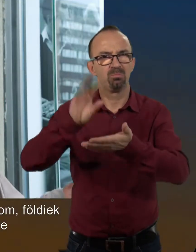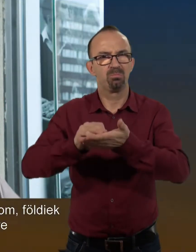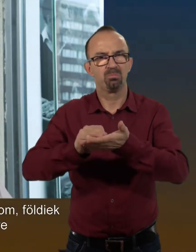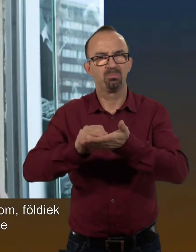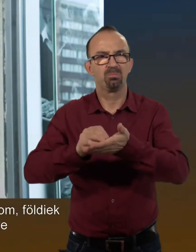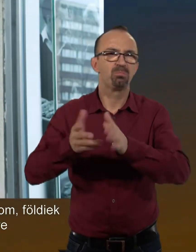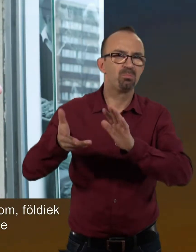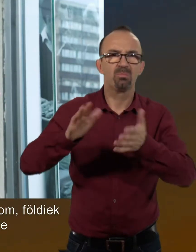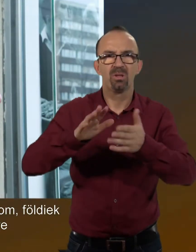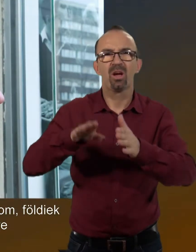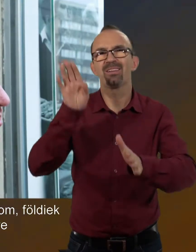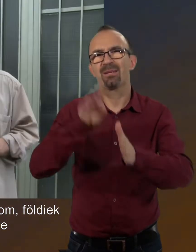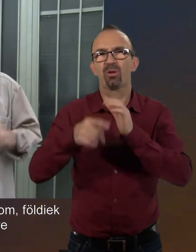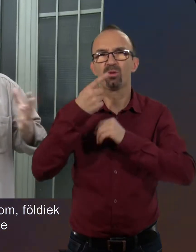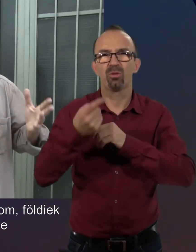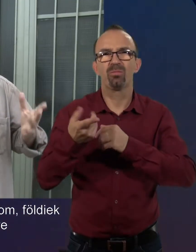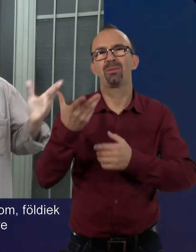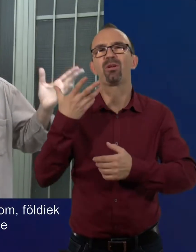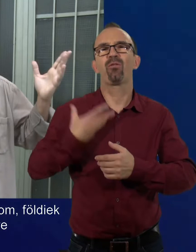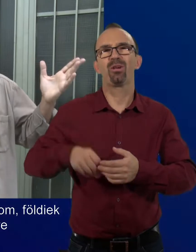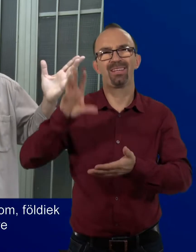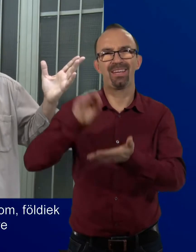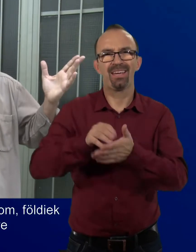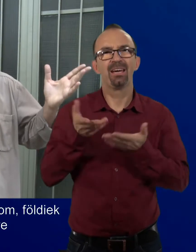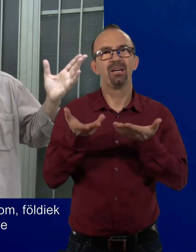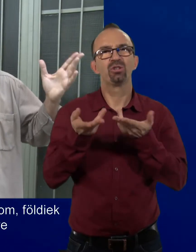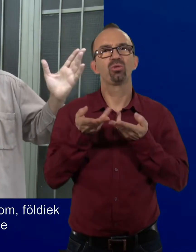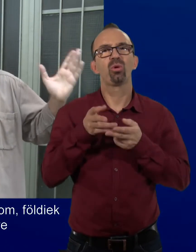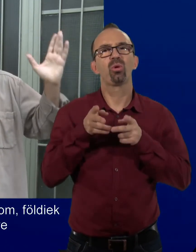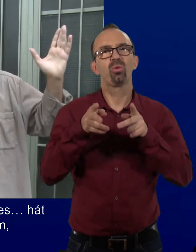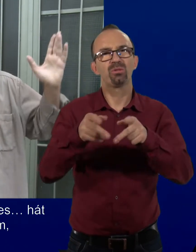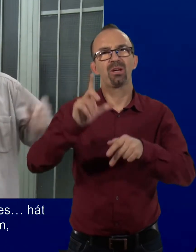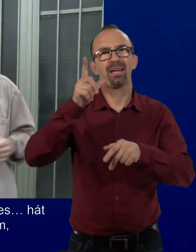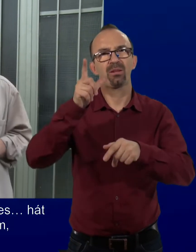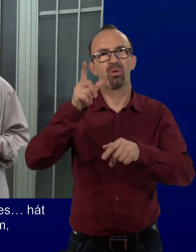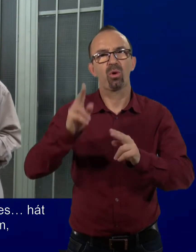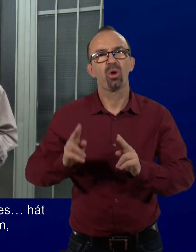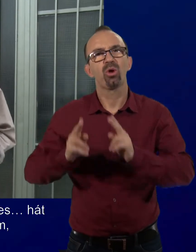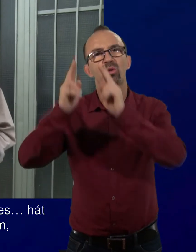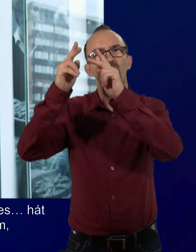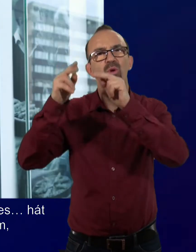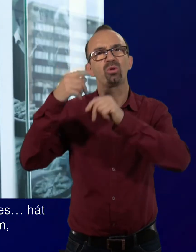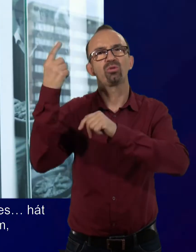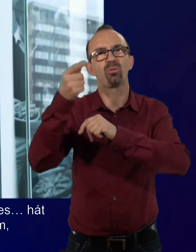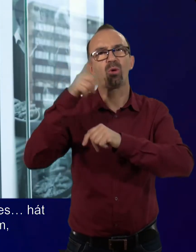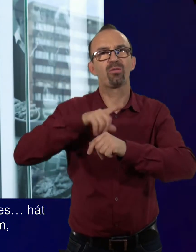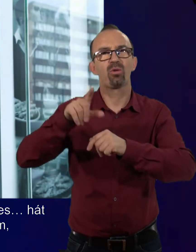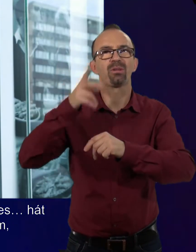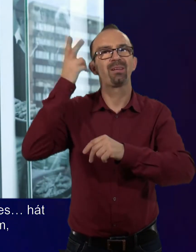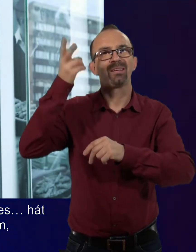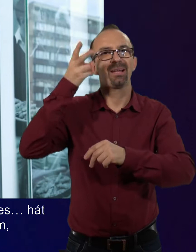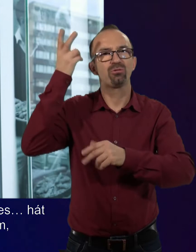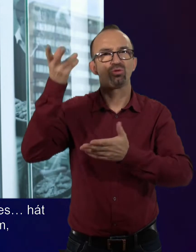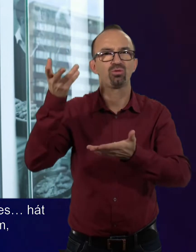Szegről végről, ha szemtelenül mondhatom, földiek vagyunk, a Sütő utca 2-be, ugye fönt a toronyszobában, ott volt az ő